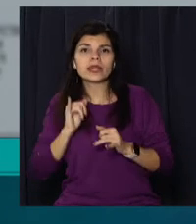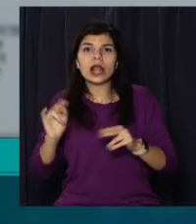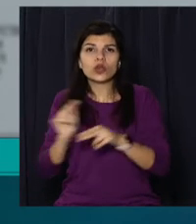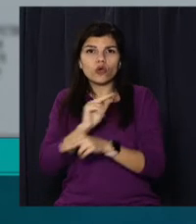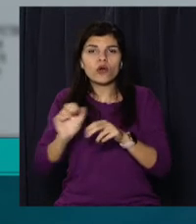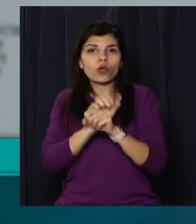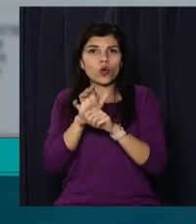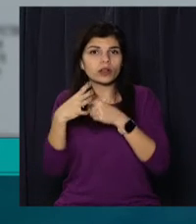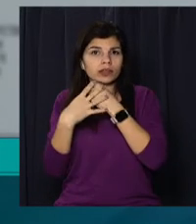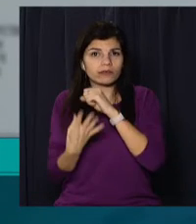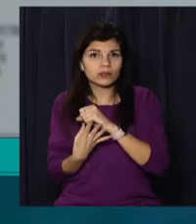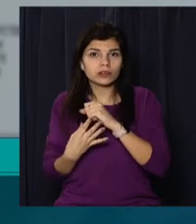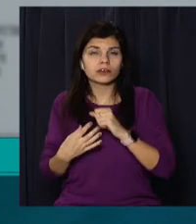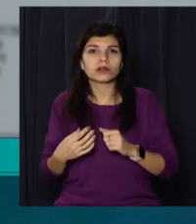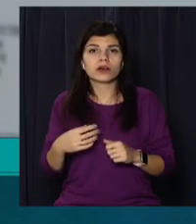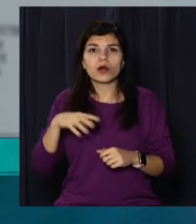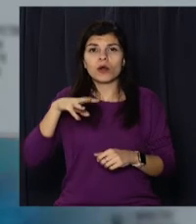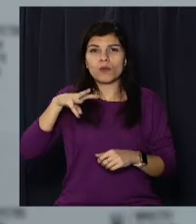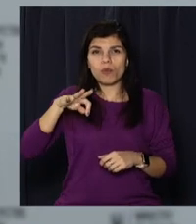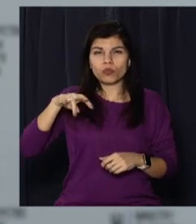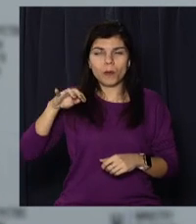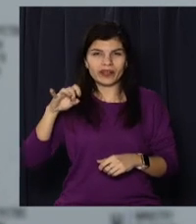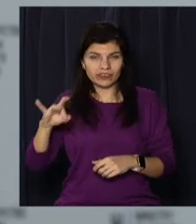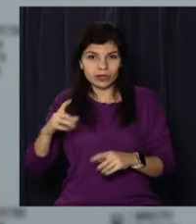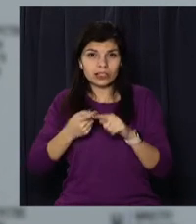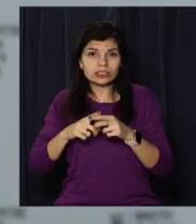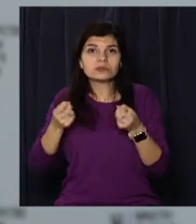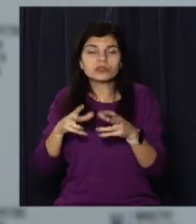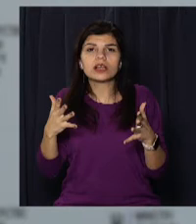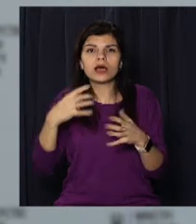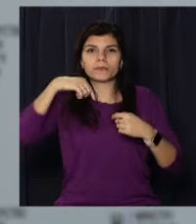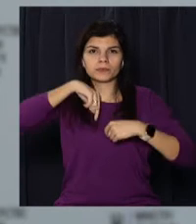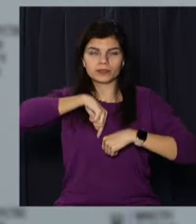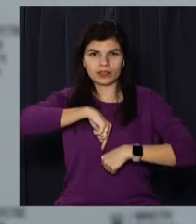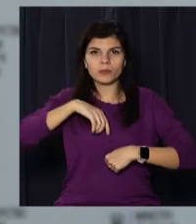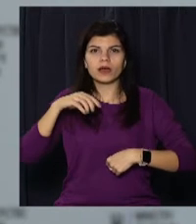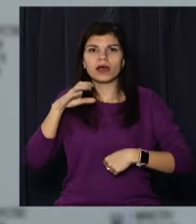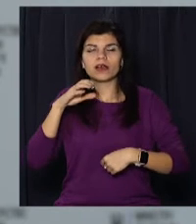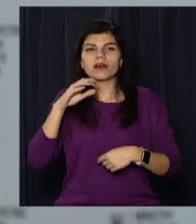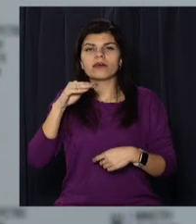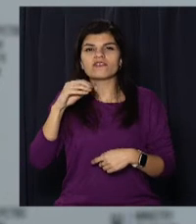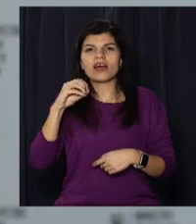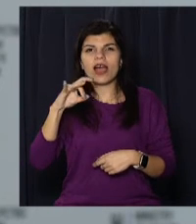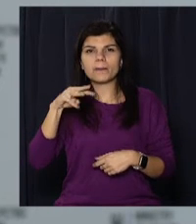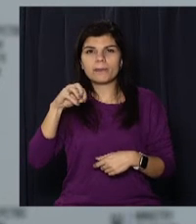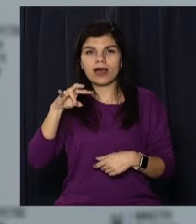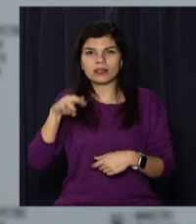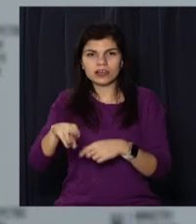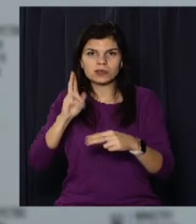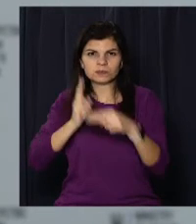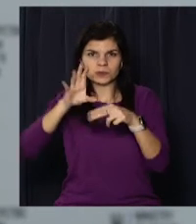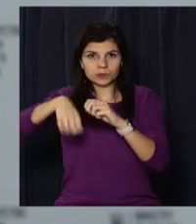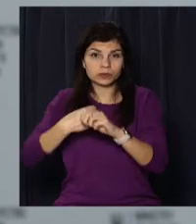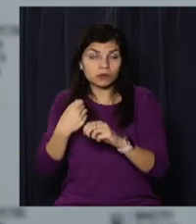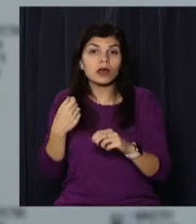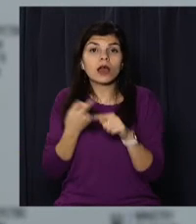лікування COVID-19. «Молнупіравір» – це препарат, який блокує фермент, потрібний вірусу для відтворення генетичного коду.